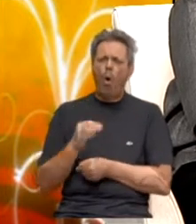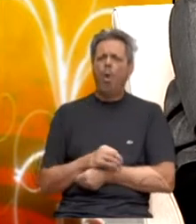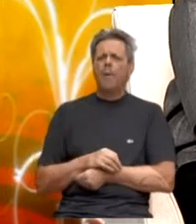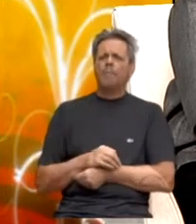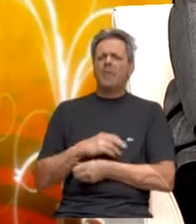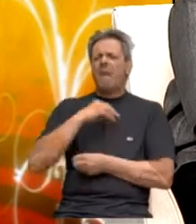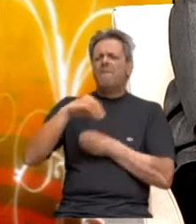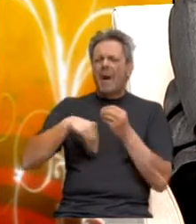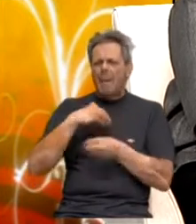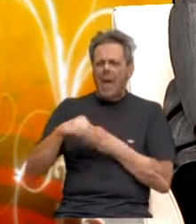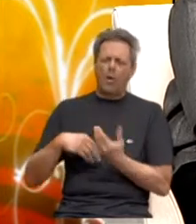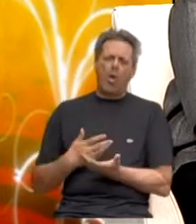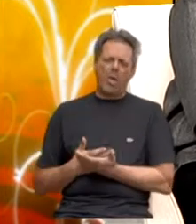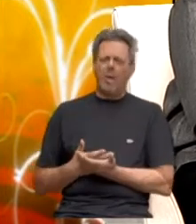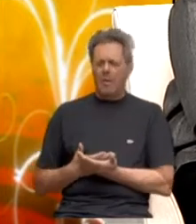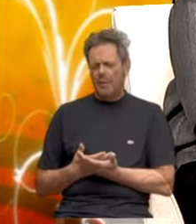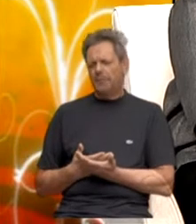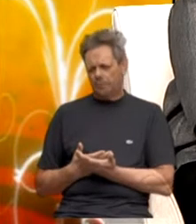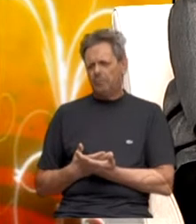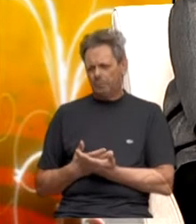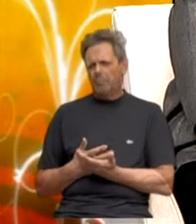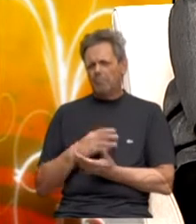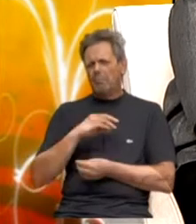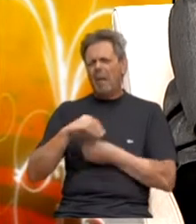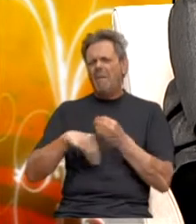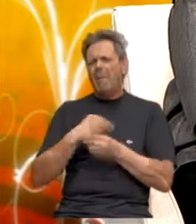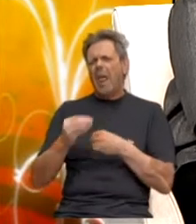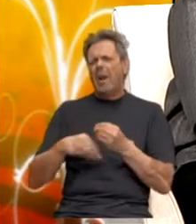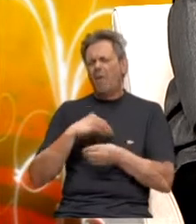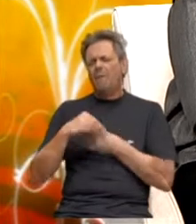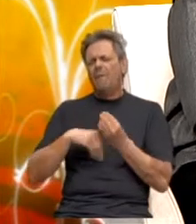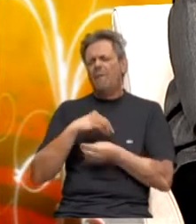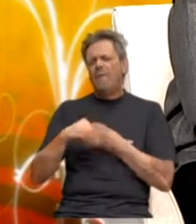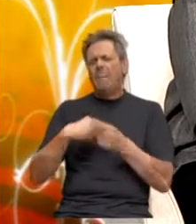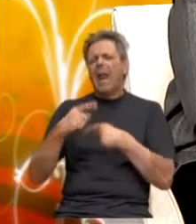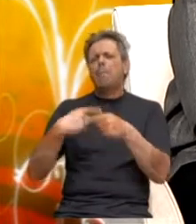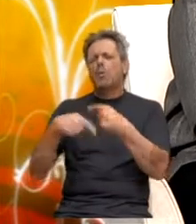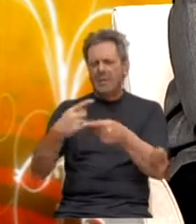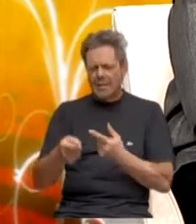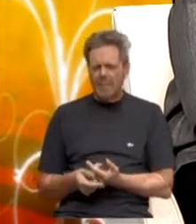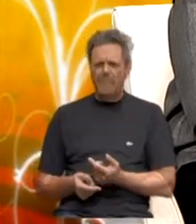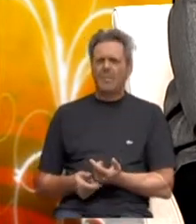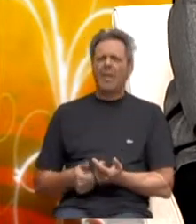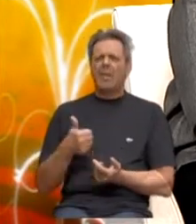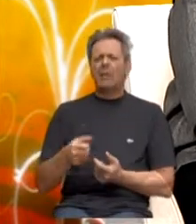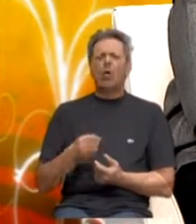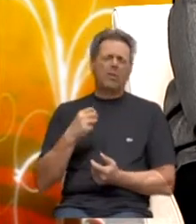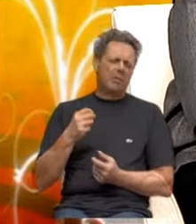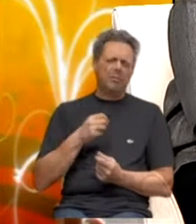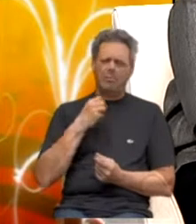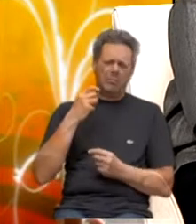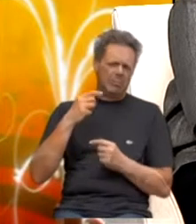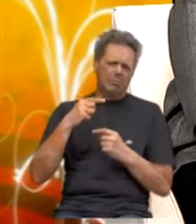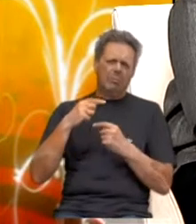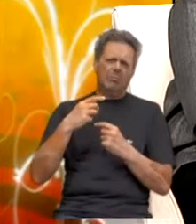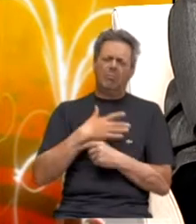najvjerojatnije o familijarnoj ili porodičnoj dislipidemiji ili hiperkolesterolemiji. Dakle, radi se o jednoj od najčešćih nasljednih